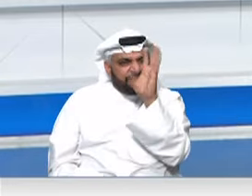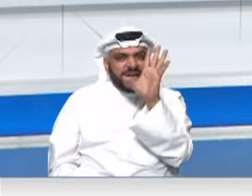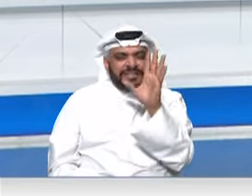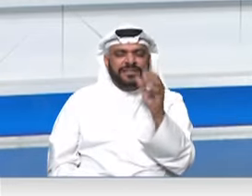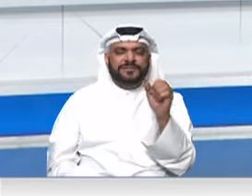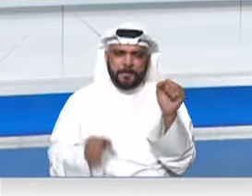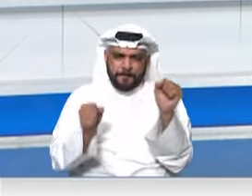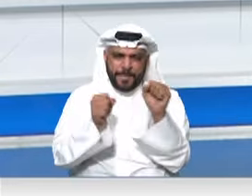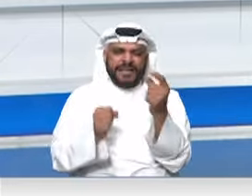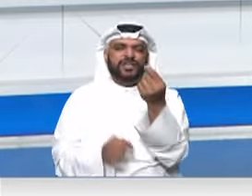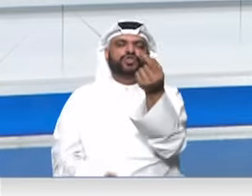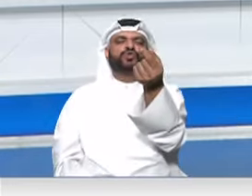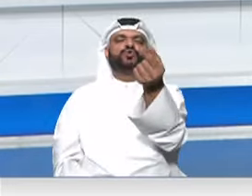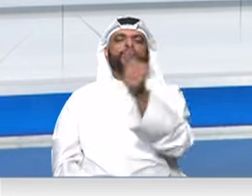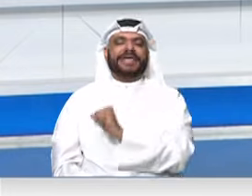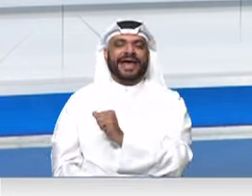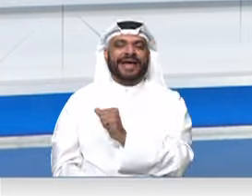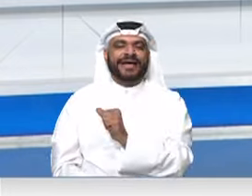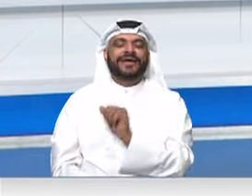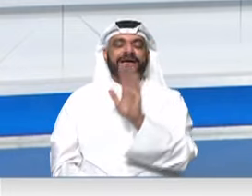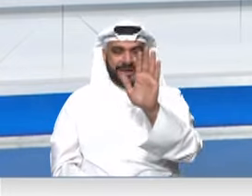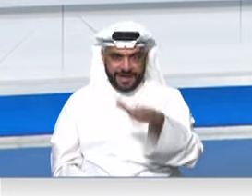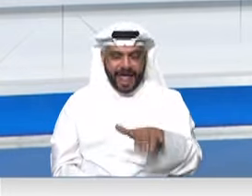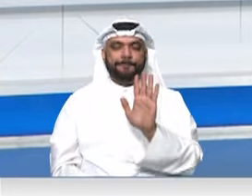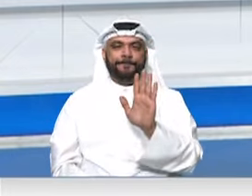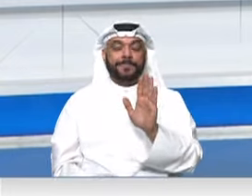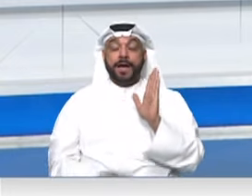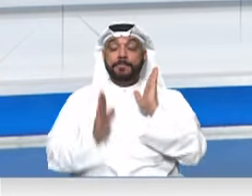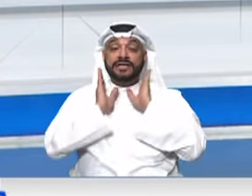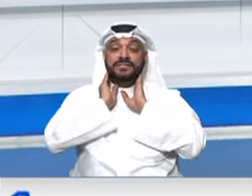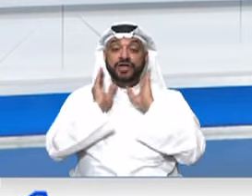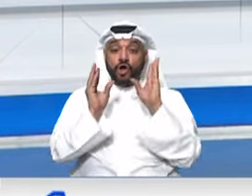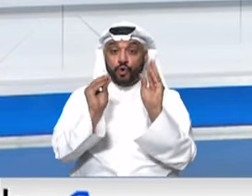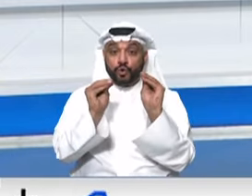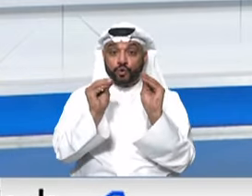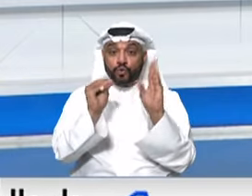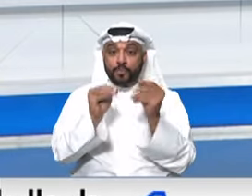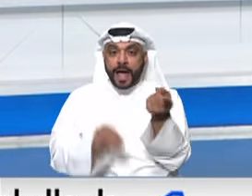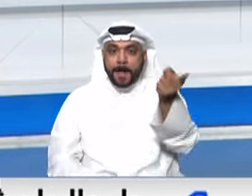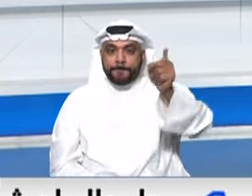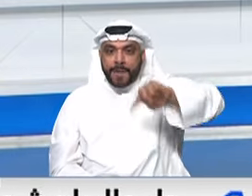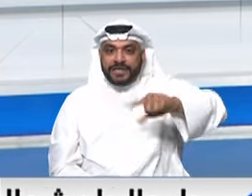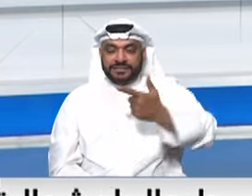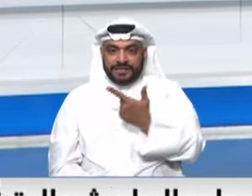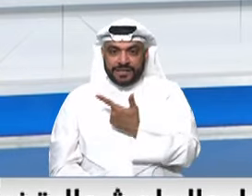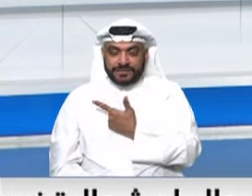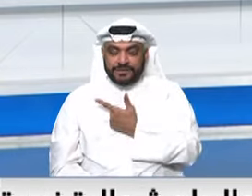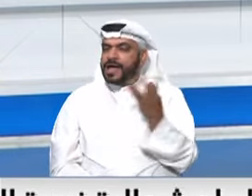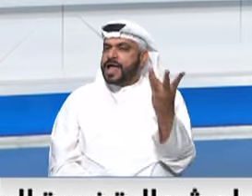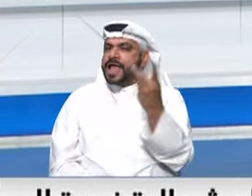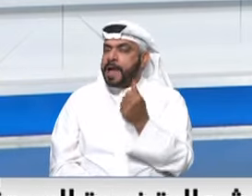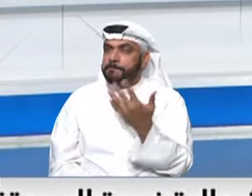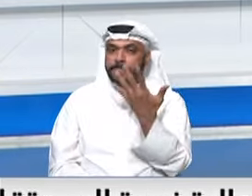الحرارة متوقع خلال الأيام القادمة. عودة مؤقتة كوس، بعد ذلك هواء شمالي غربي، ونسب الرطوبة تتراوح ما بين